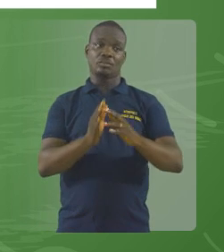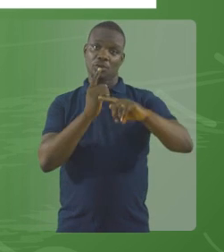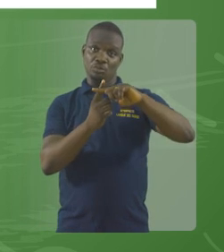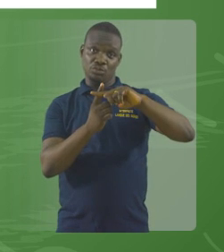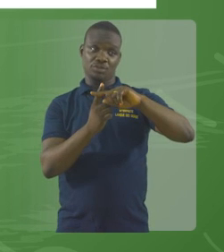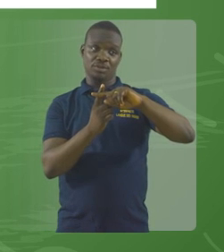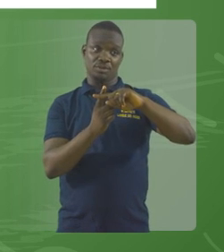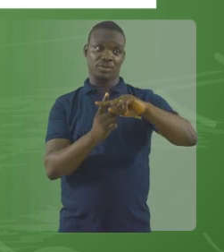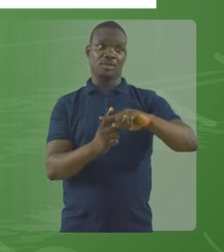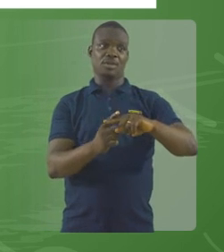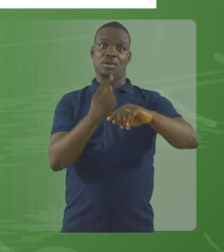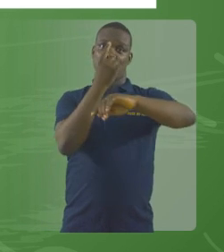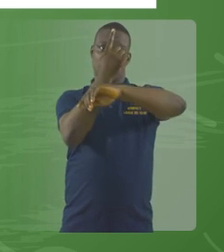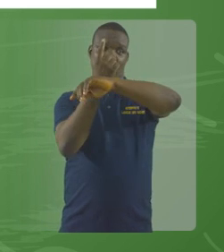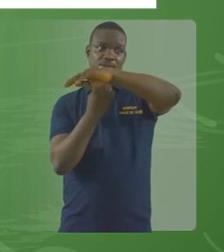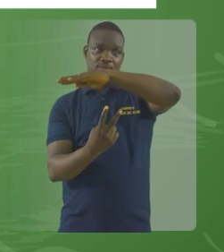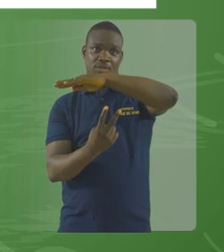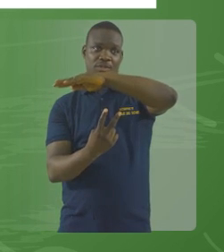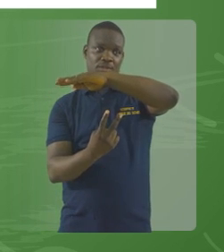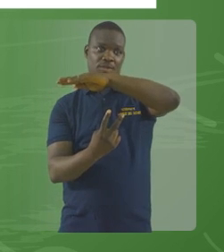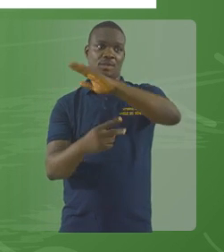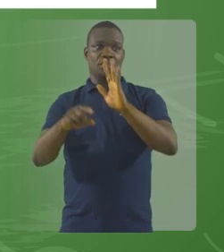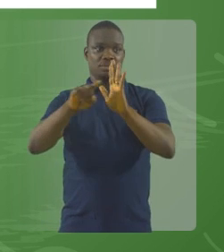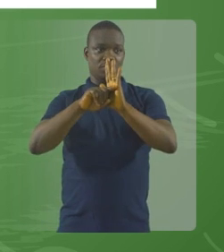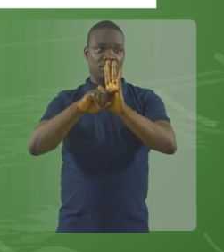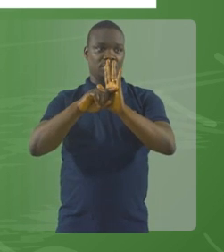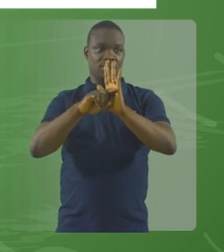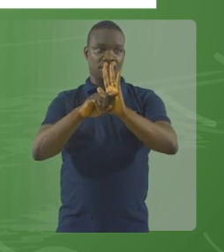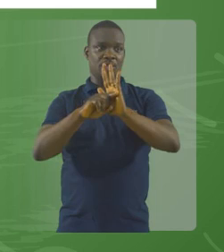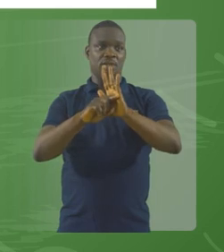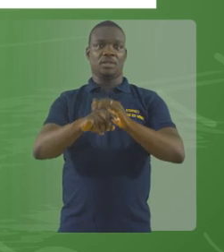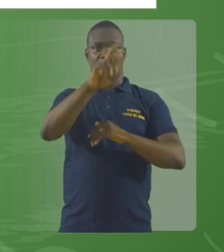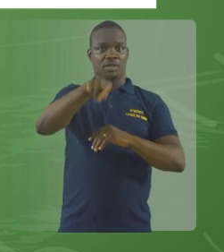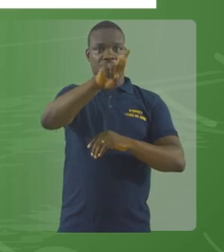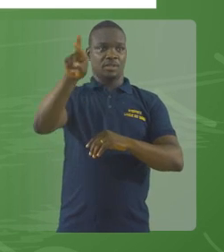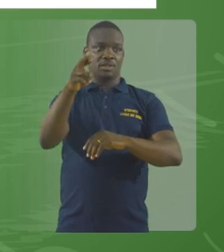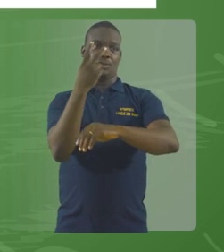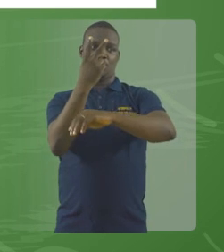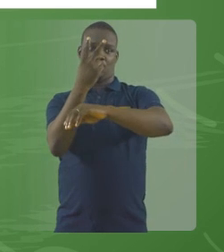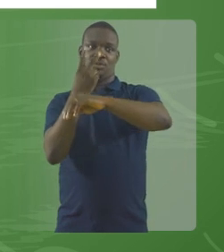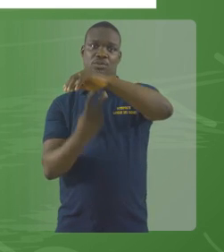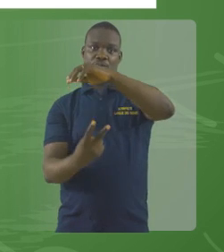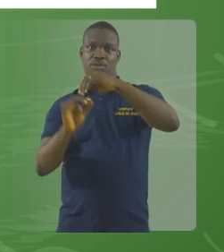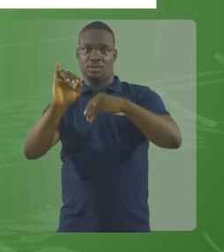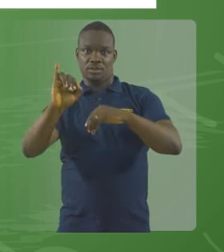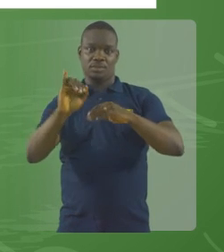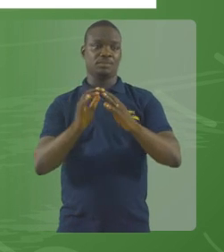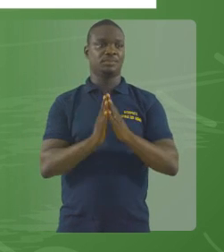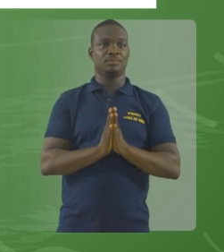plus 1 demi moins racine de 2 sur 2i.